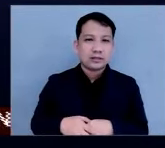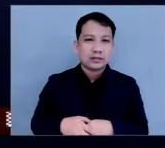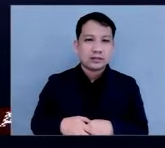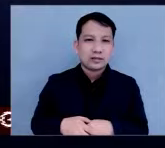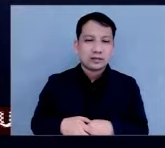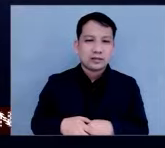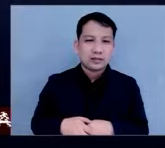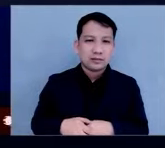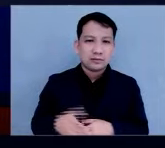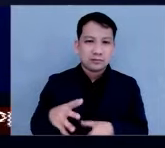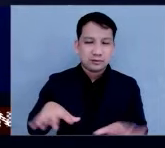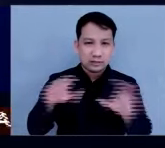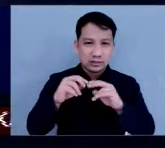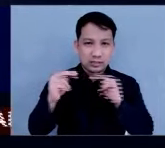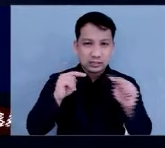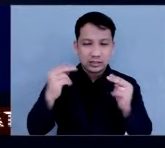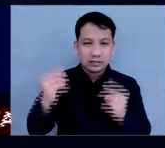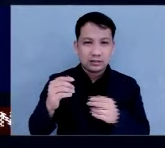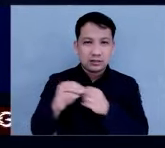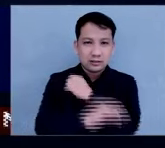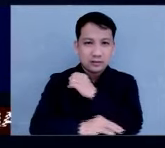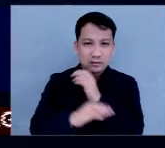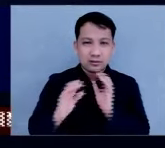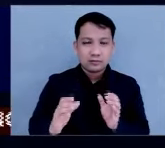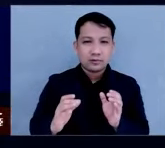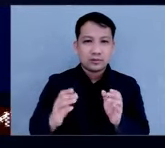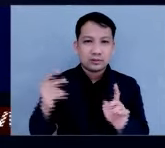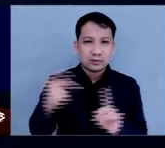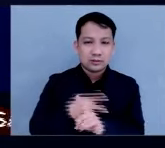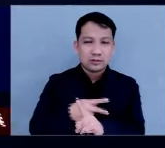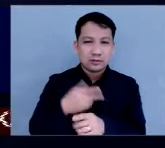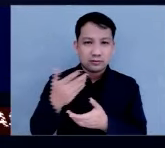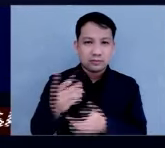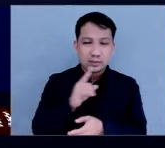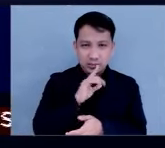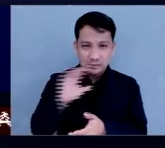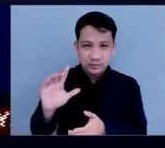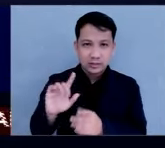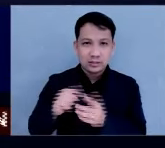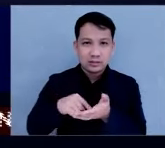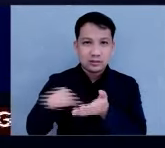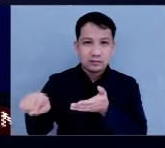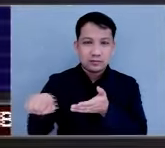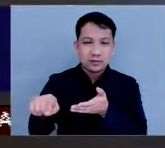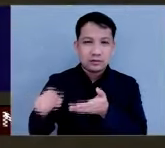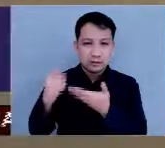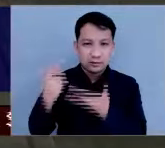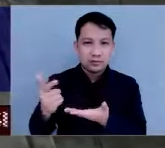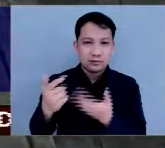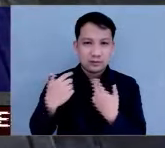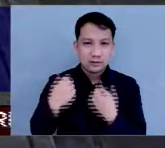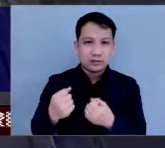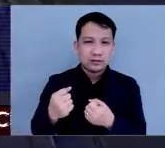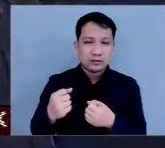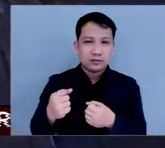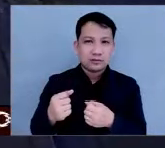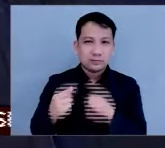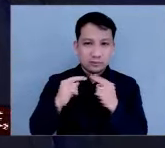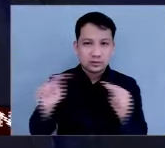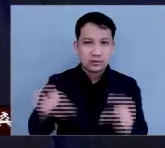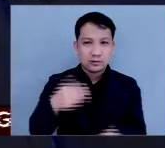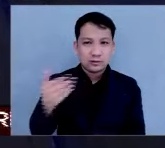Sa huli, nakipag-areglo ang dayuhang driver sa mga biktima at nangakong sasagutin ang kanilang pagpapagamot. Nagbabalita mula